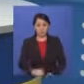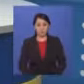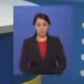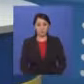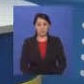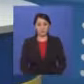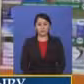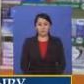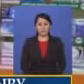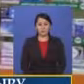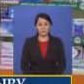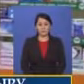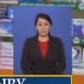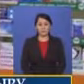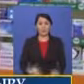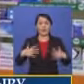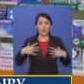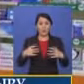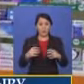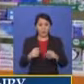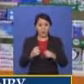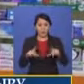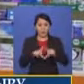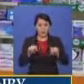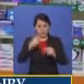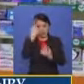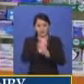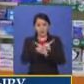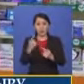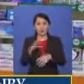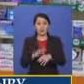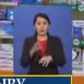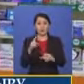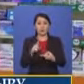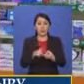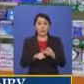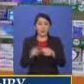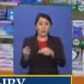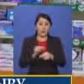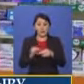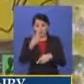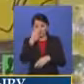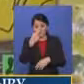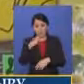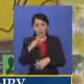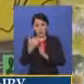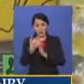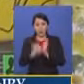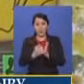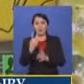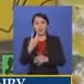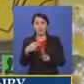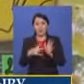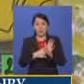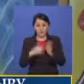сатылмақшы. Денсаулық сақтау басқармасының мәліметінше коронавирус инфекциясын емдейтін дәрі-дәрмектің тізімі 28